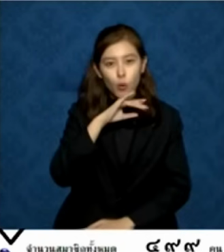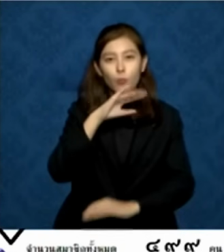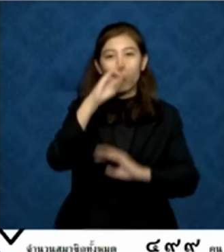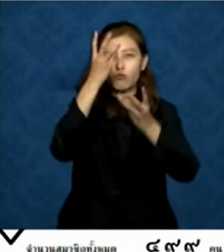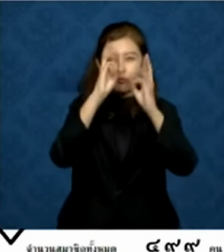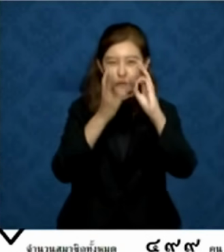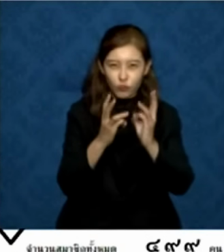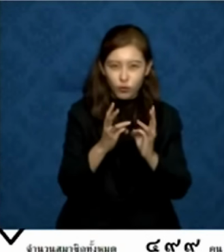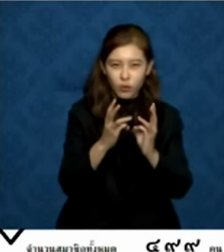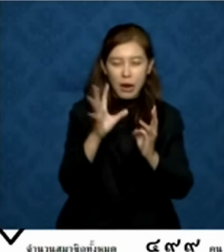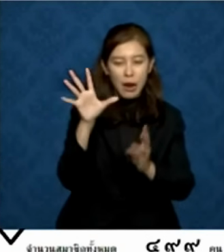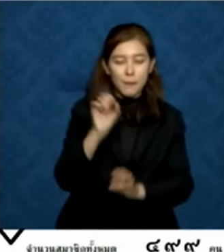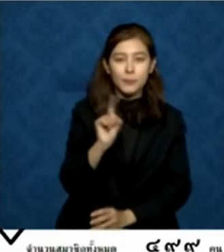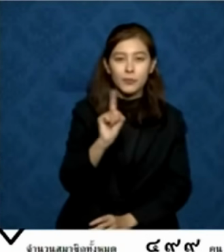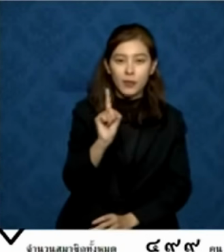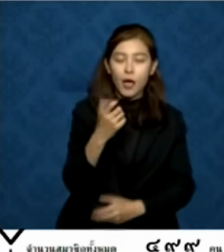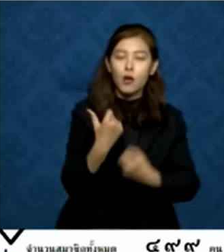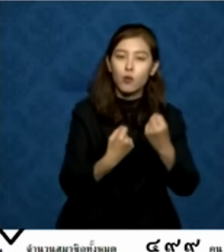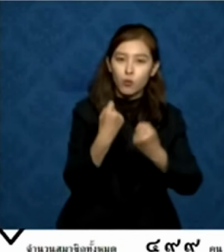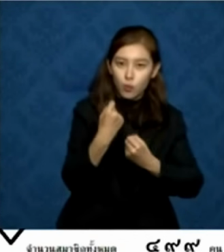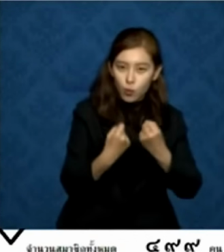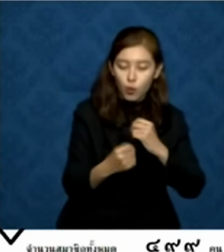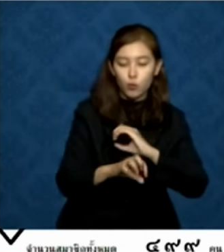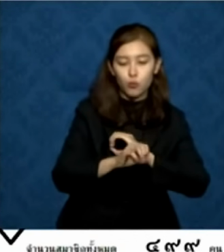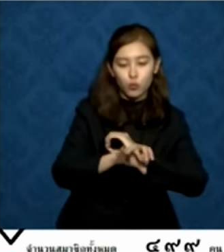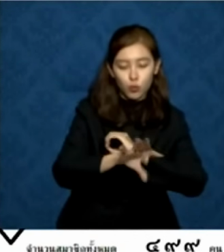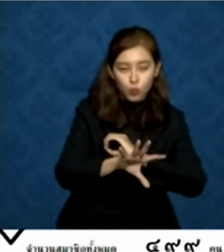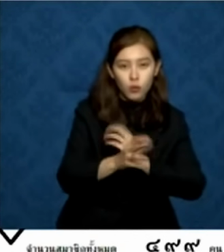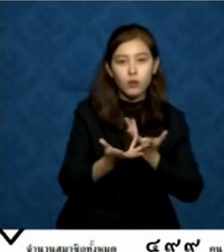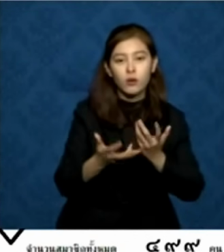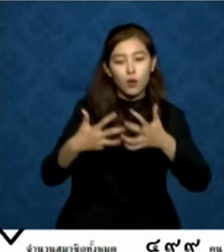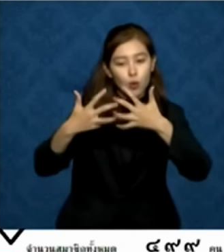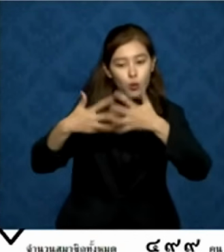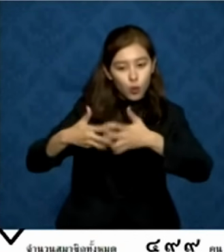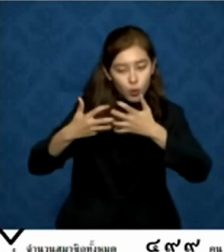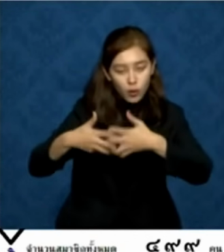ตสาหกรรมส่งเสริมการลงทุนเทคโนโลยีคาร์บอนต่ำเ